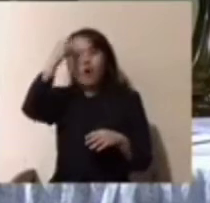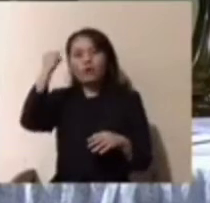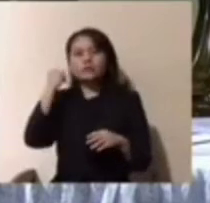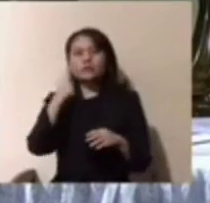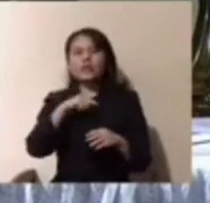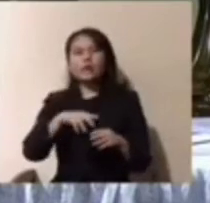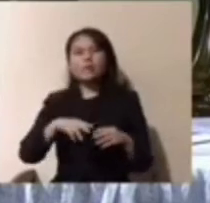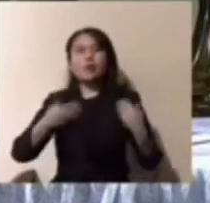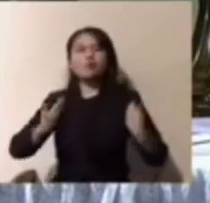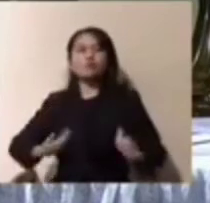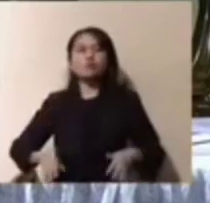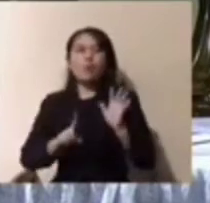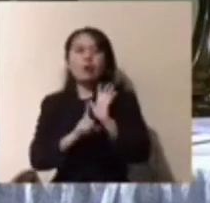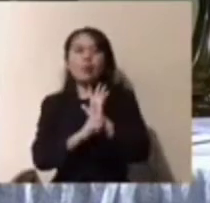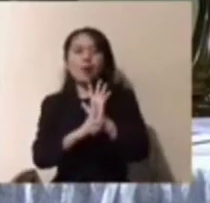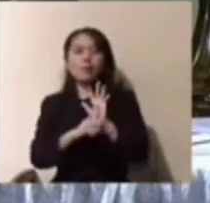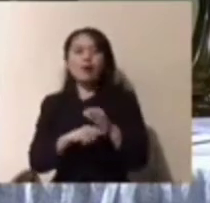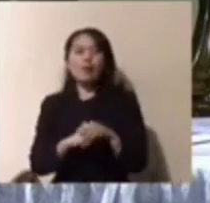yang bermartabat.